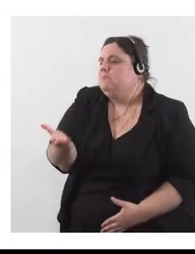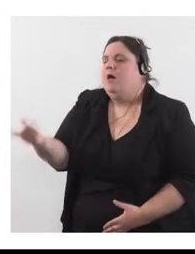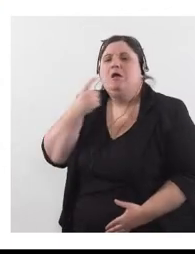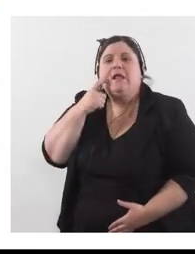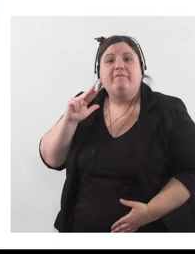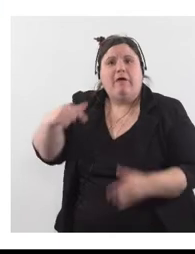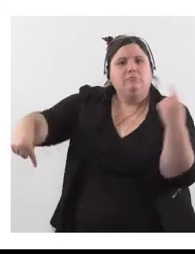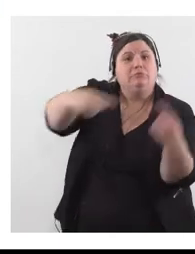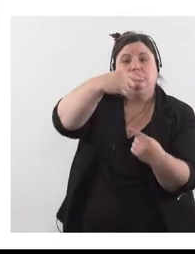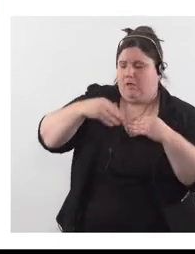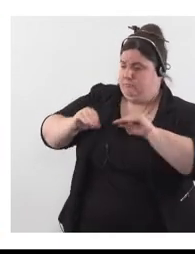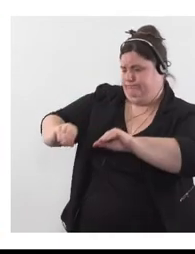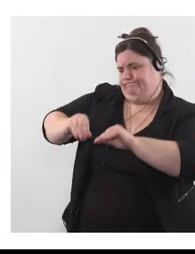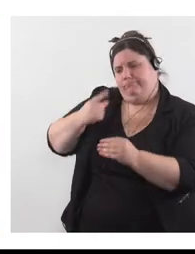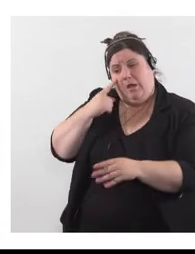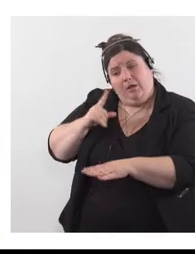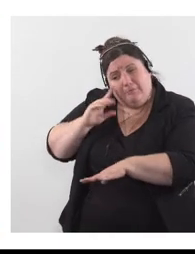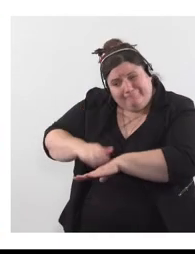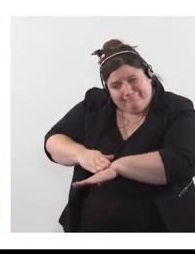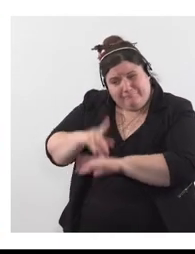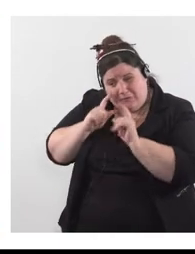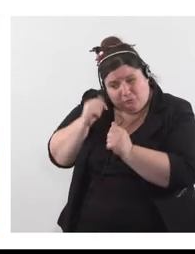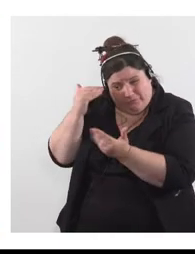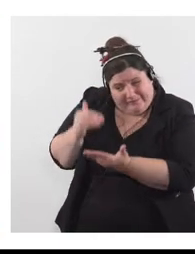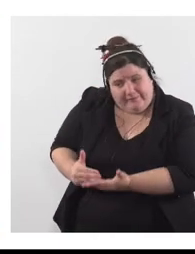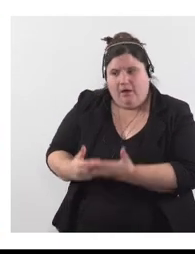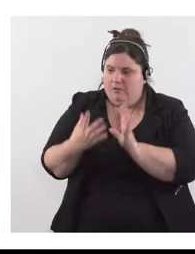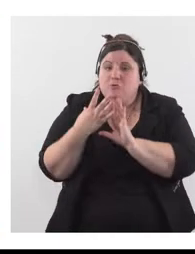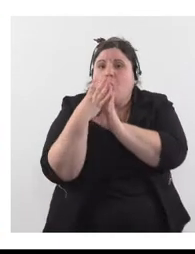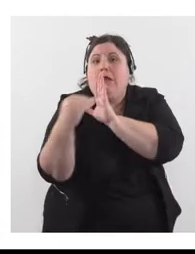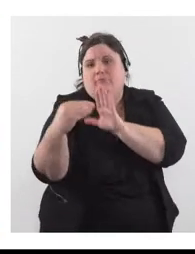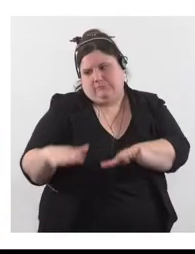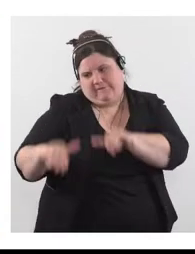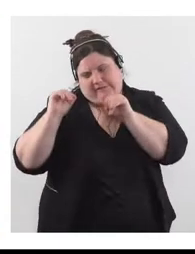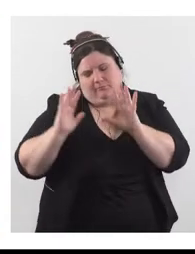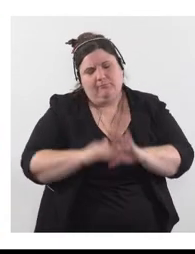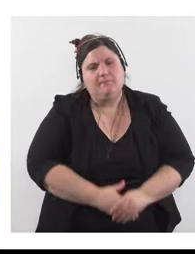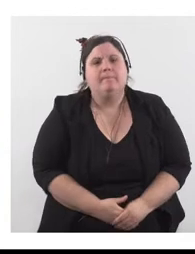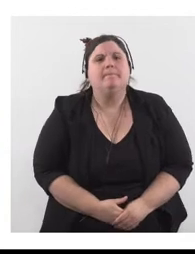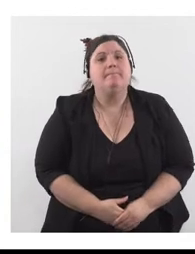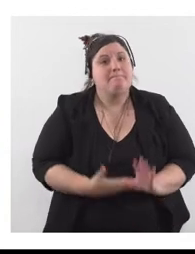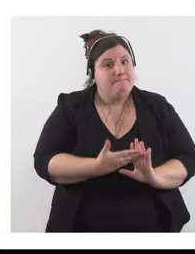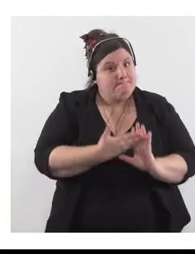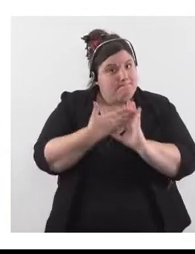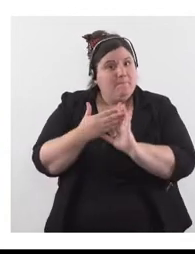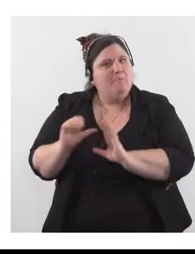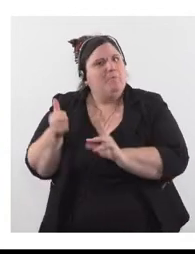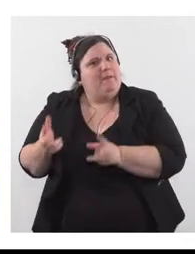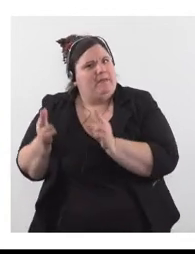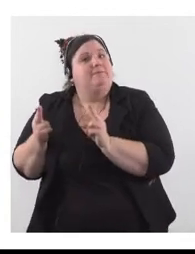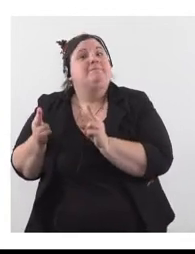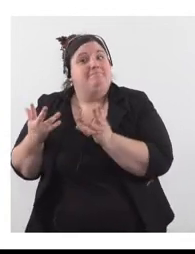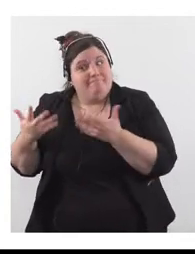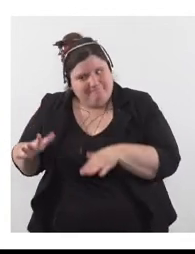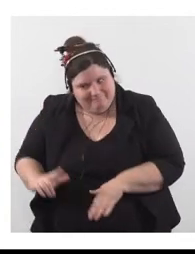On va maintenant... We'll move forward to the second. Nous allons à présent passer à la deuxième, au